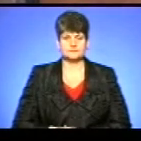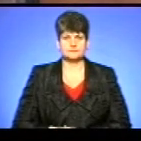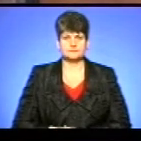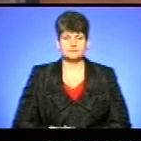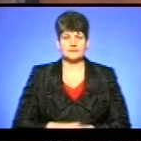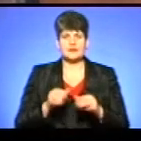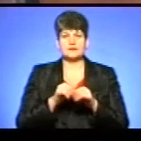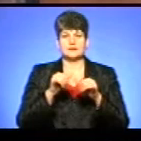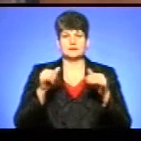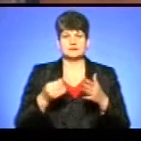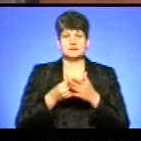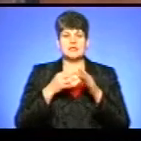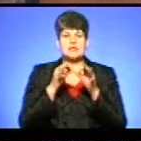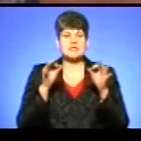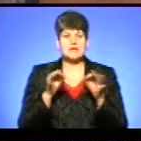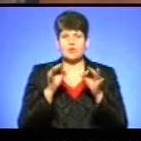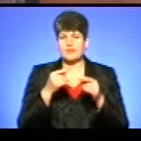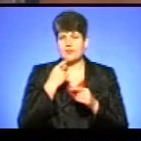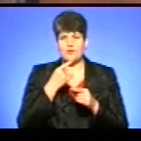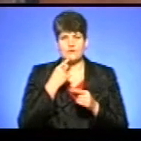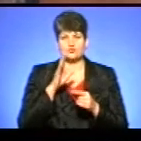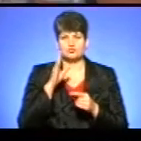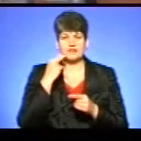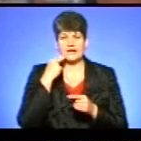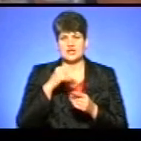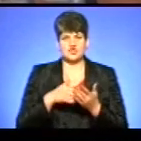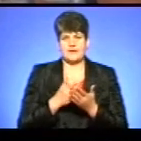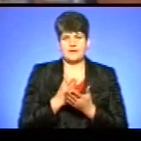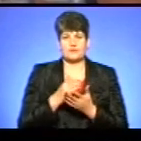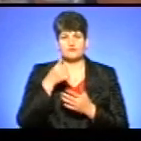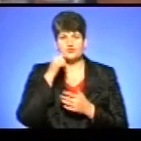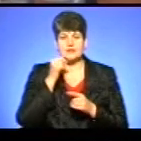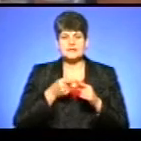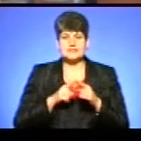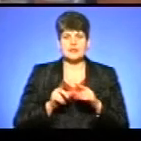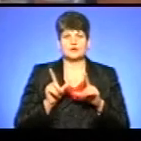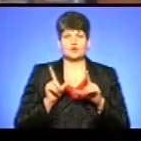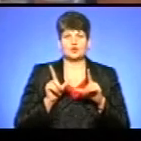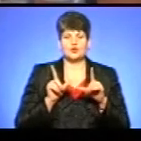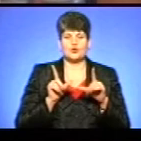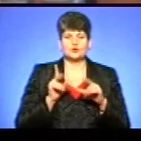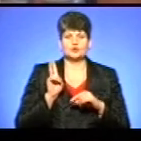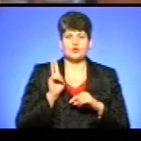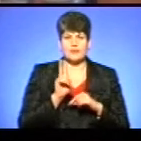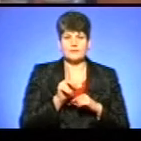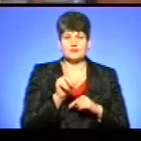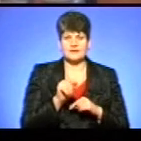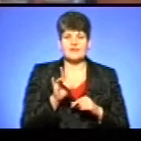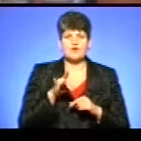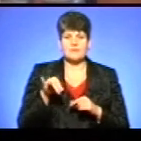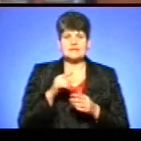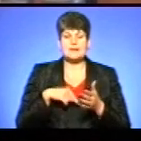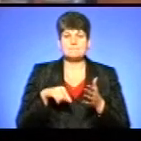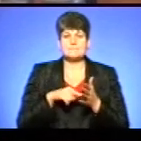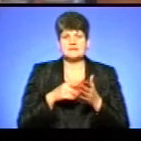Ріст тарифу ніколи не говорив, що буде краща якість. Якщо вчора цей тролейбус курсував європейськими містами,